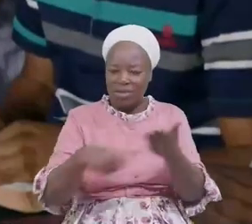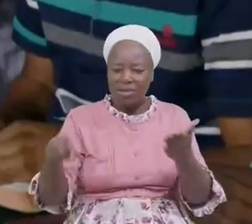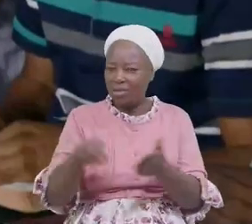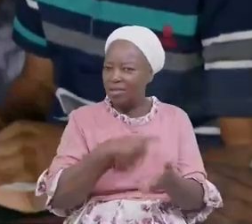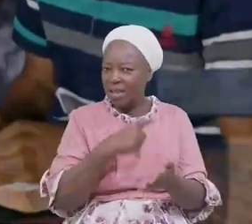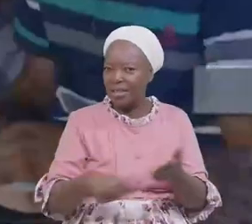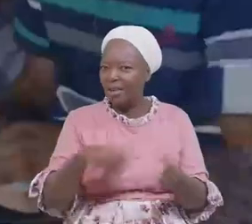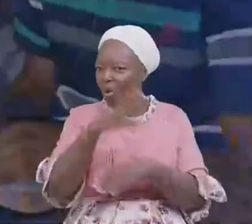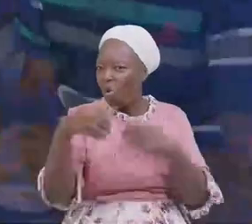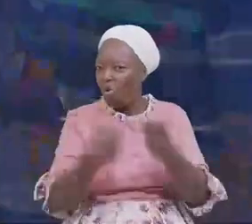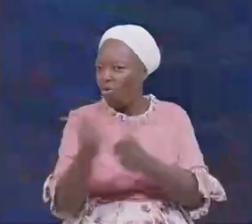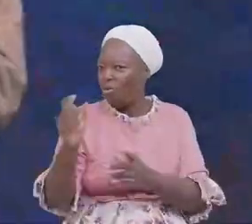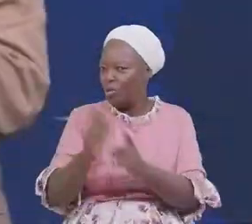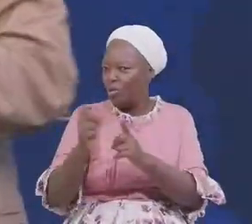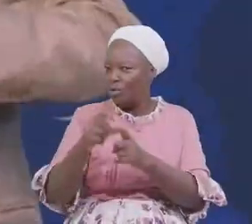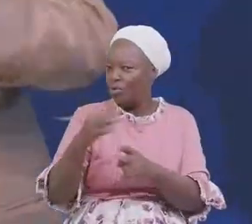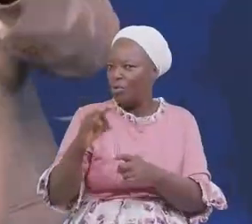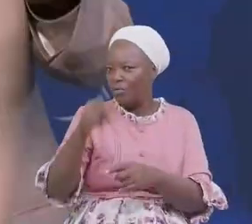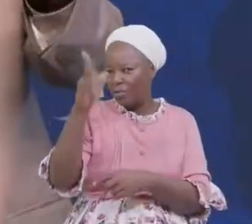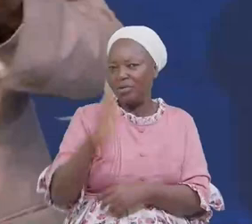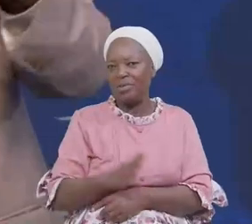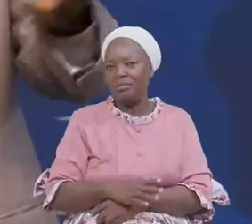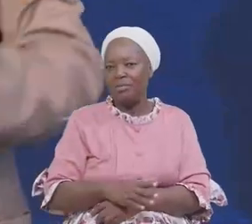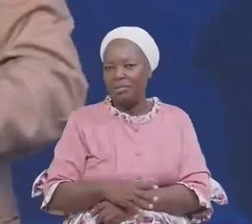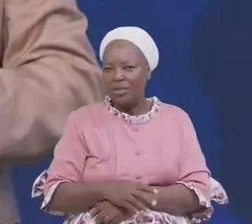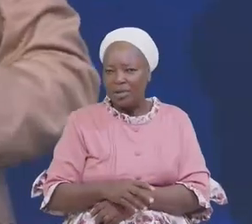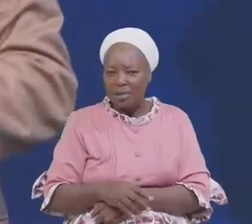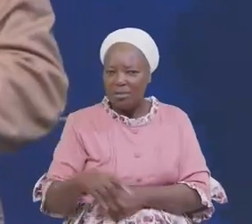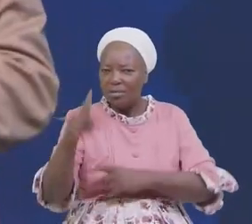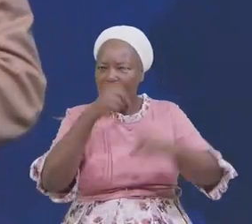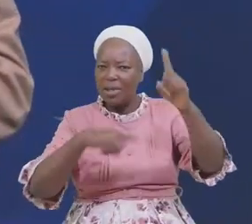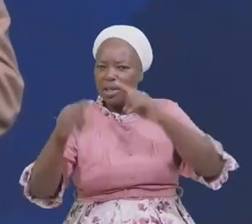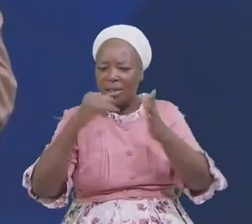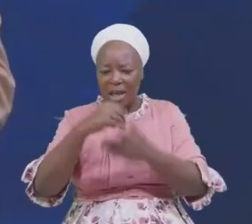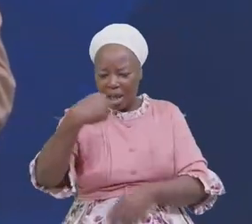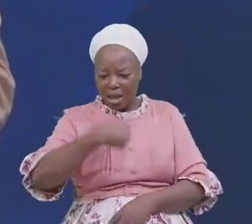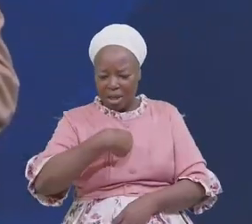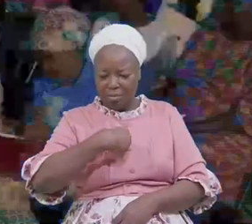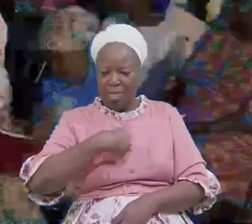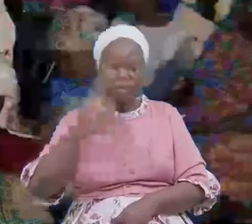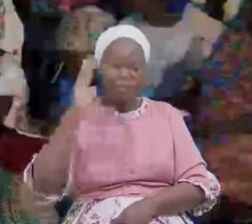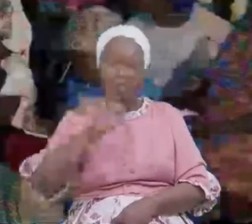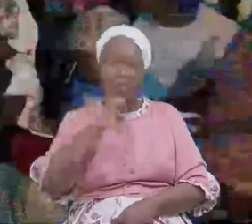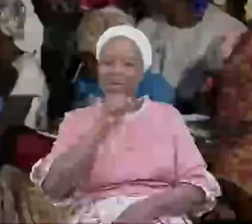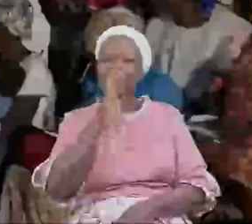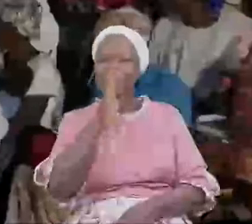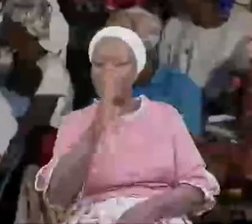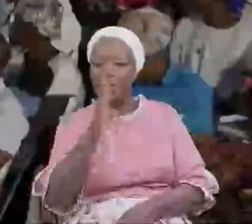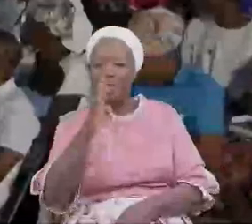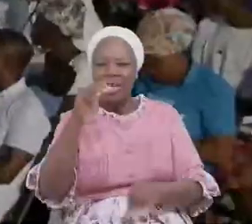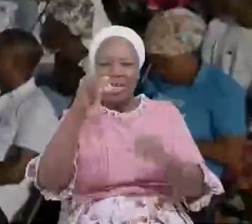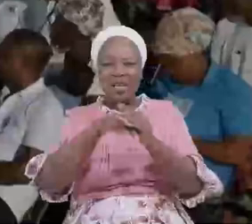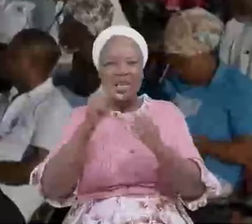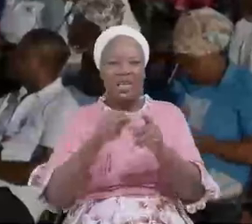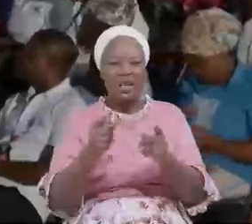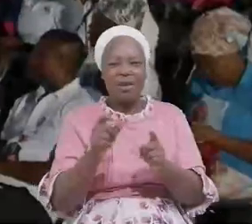Tu veux rester dans ce coin-là? J'ai dit, je ne ferai pas, répète-le. Je ne serai pas